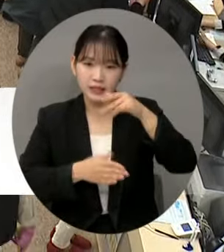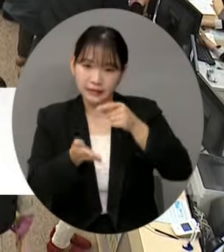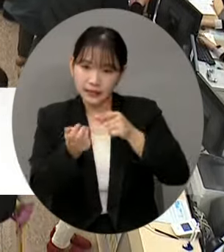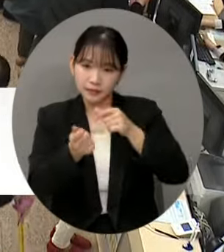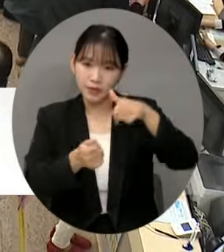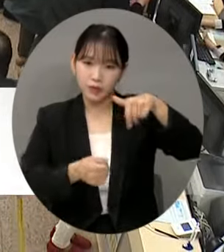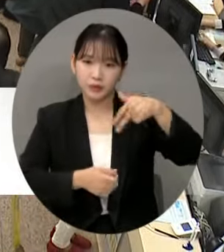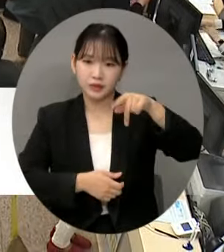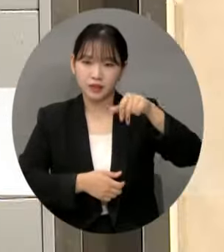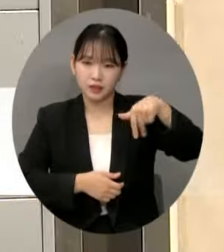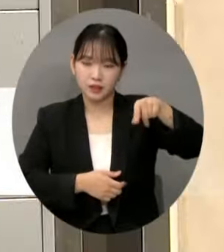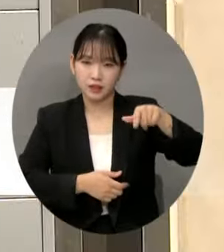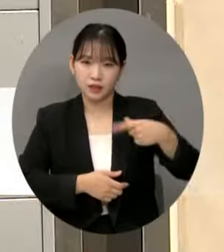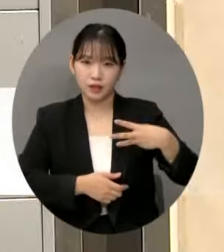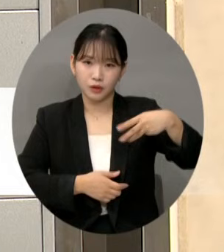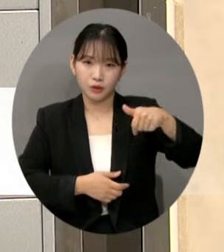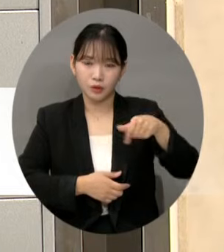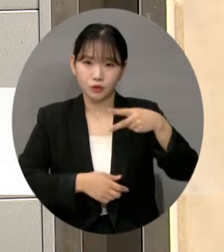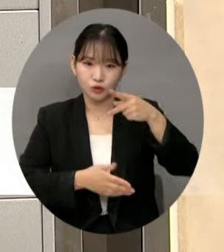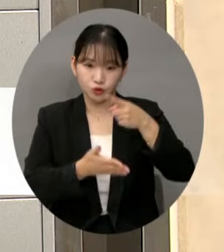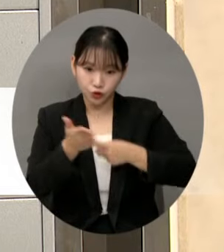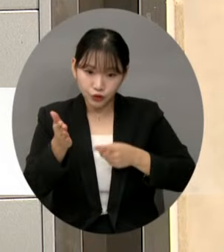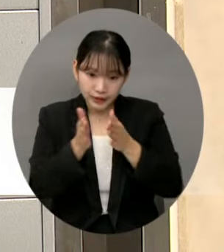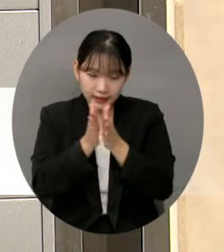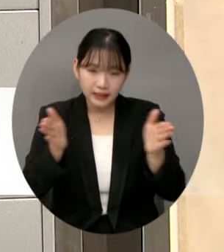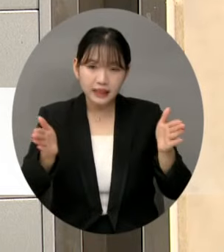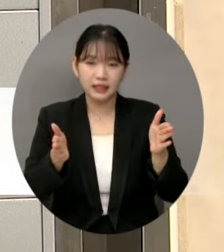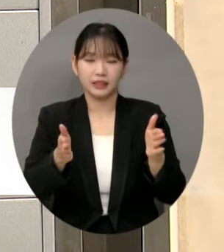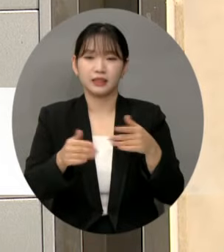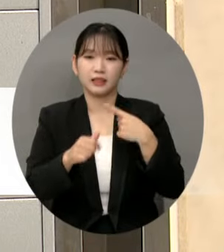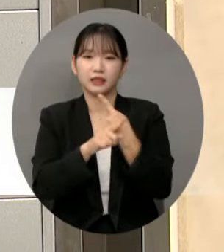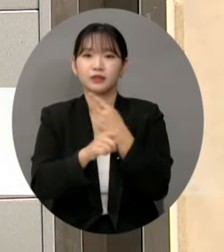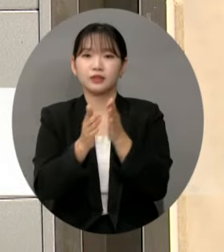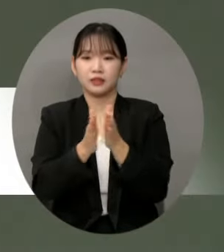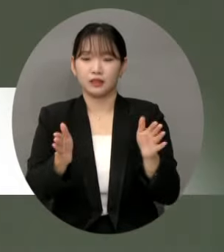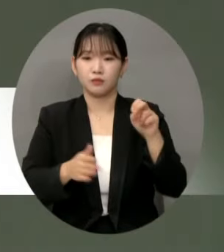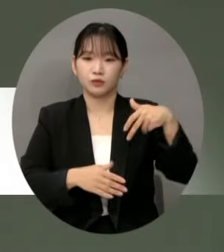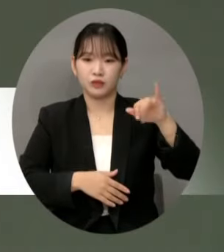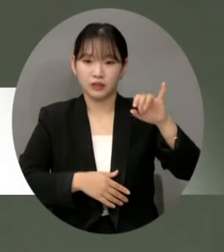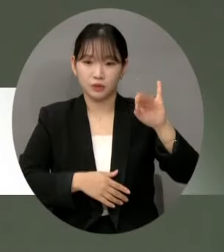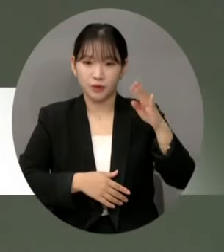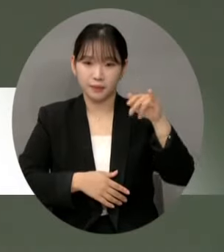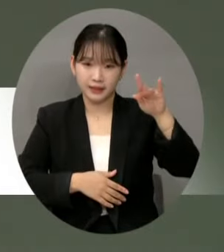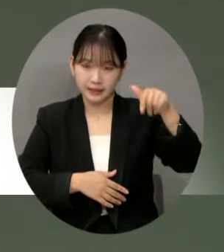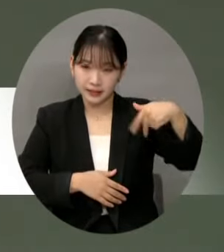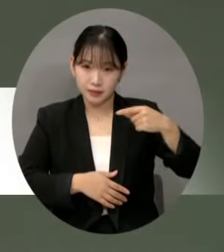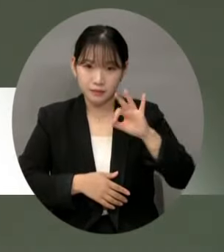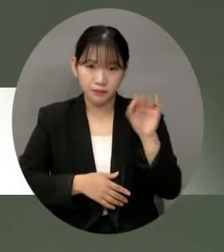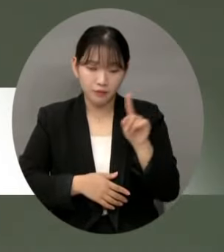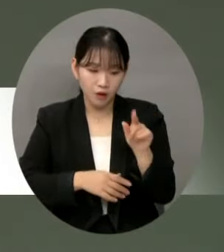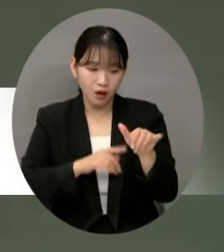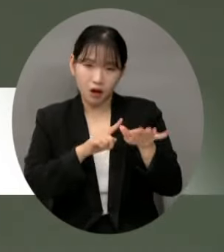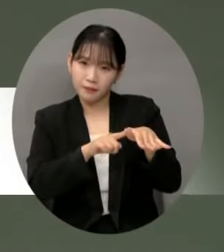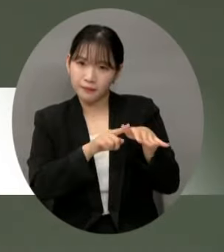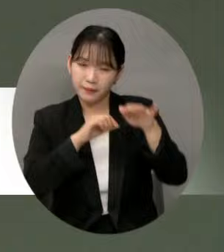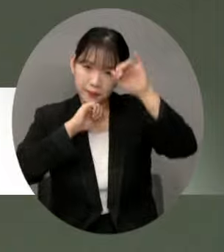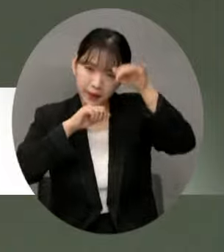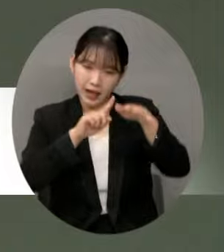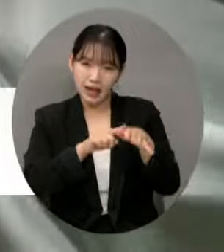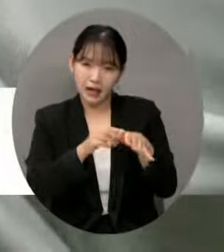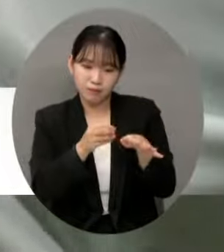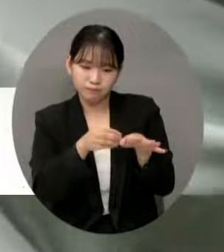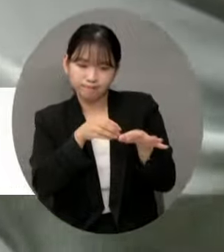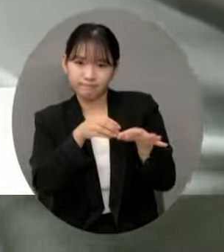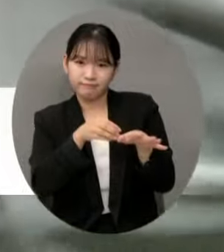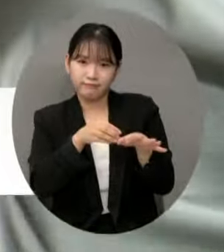수를 도입해 치료를 시작했다고 밝혔습니다 무지외반증은 엄지 발가락 관절이 튀어나오는 족부 질환으로